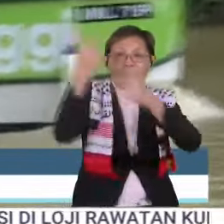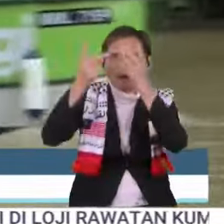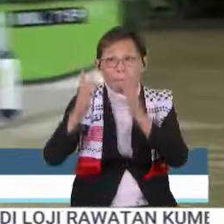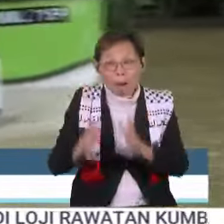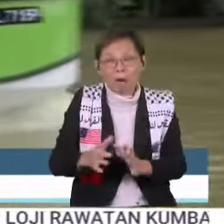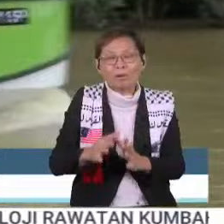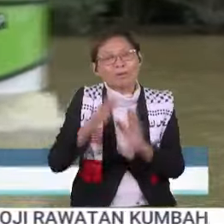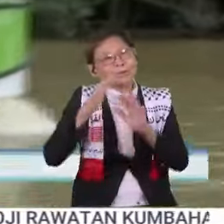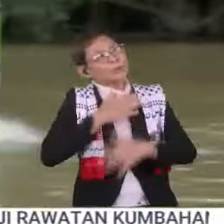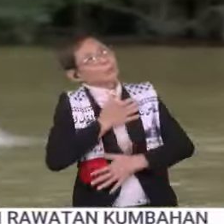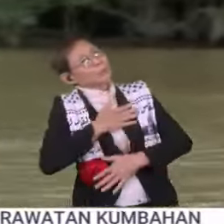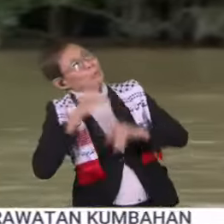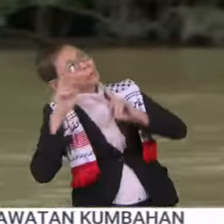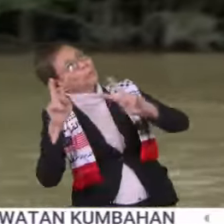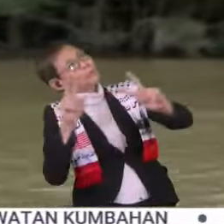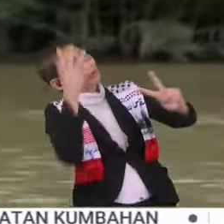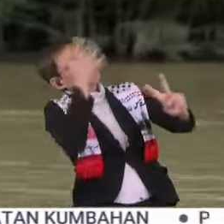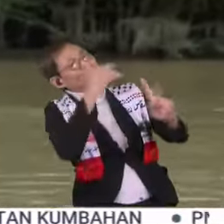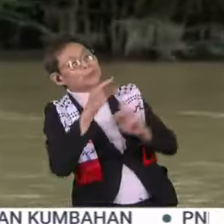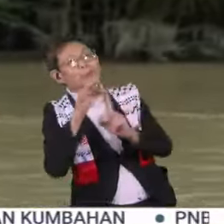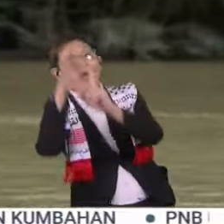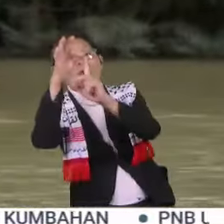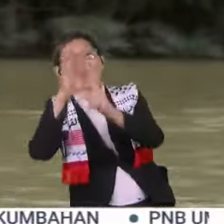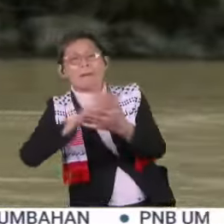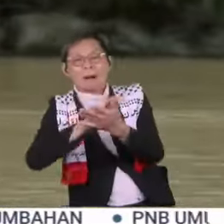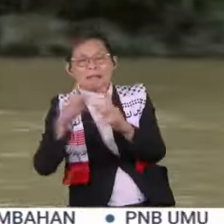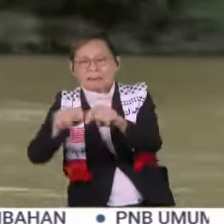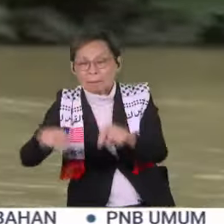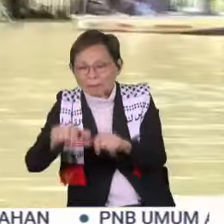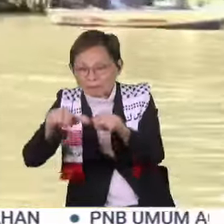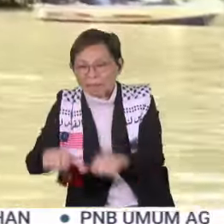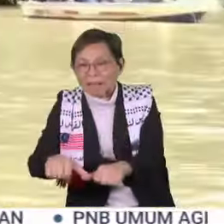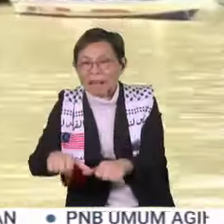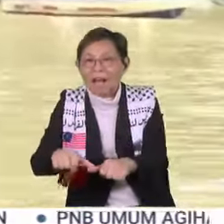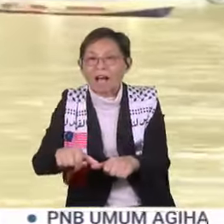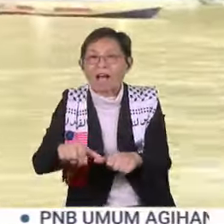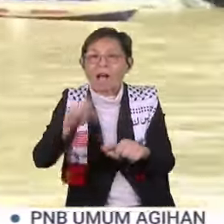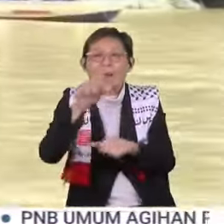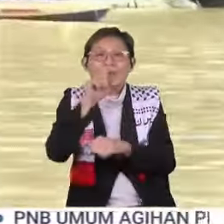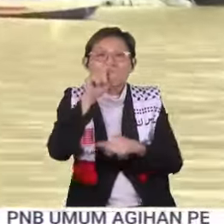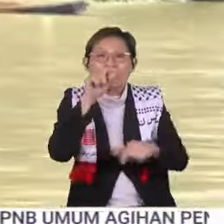menikmati keunikan sepanjang kawasan eco pelancongan itu yang menjadi habitat kelip-kelip dan buaya.